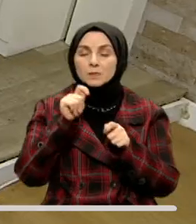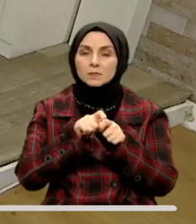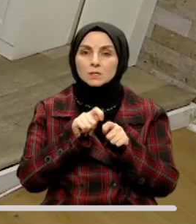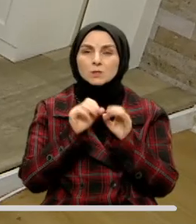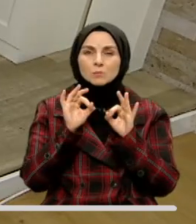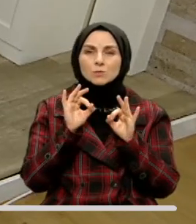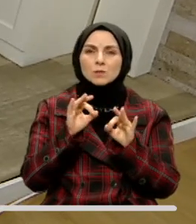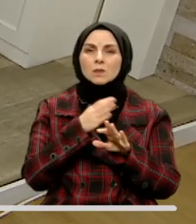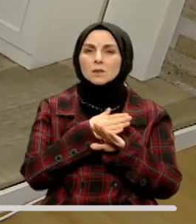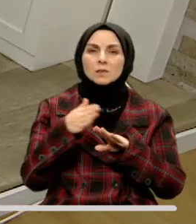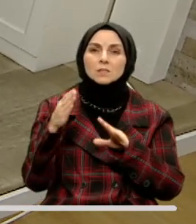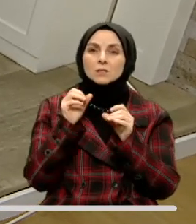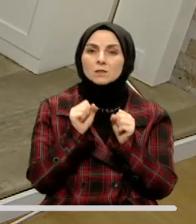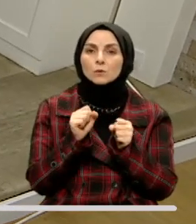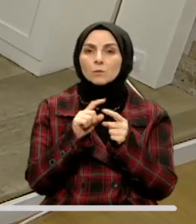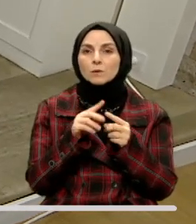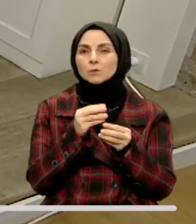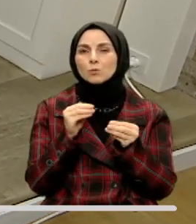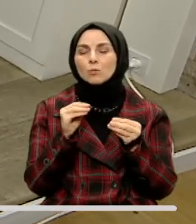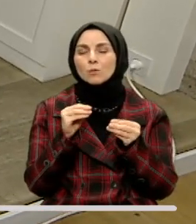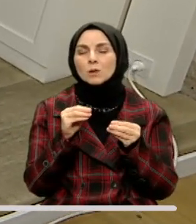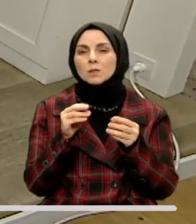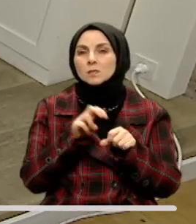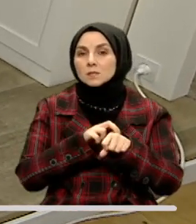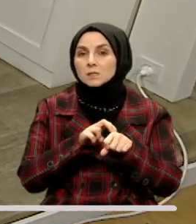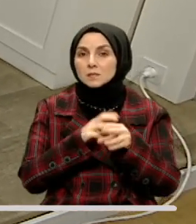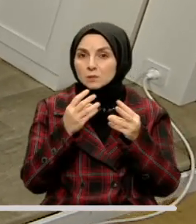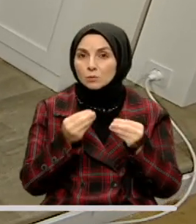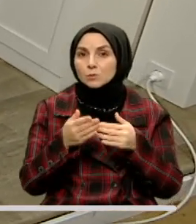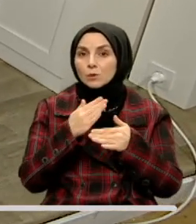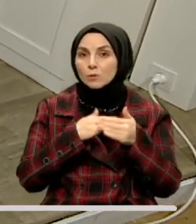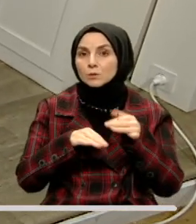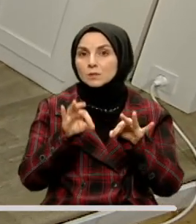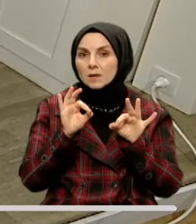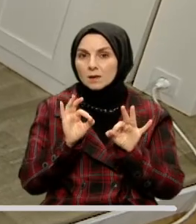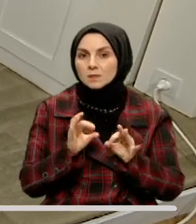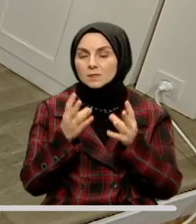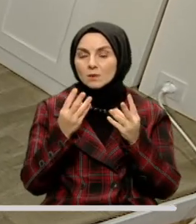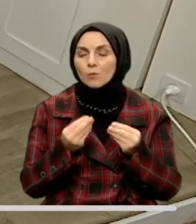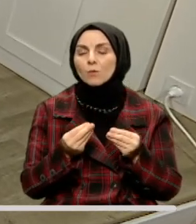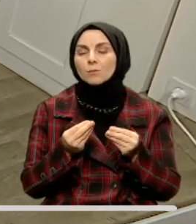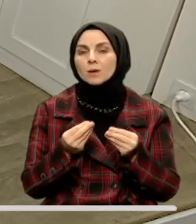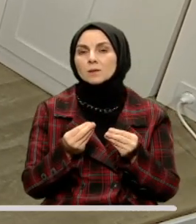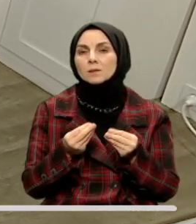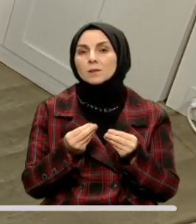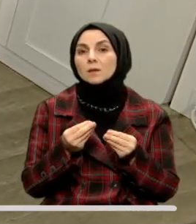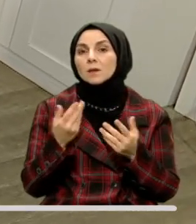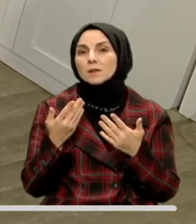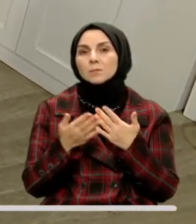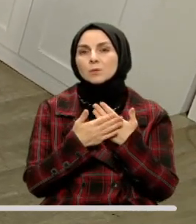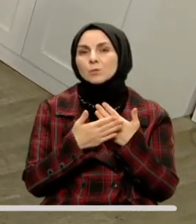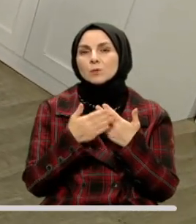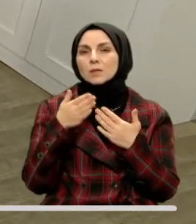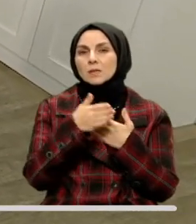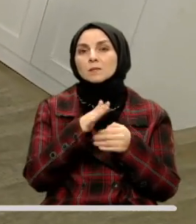kalıyorum ve çok geriliyoruz. Aslında yapılması gereken öncesinden hazır bulunuşluluğu sağlamak. Hani bir düğüne gitmeden önce,